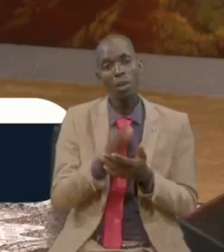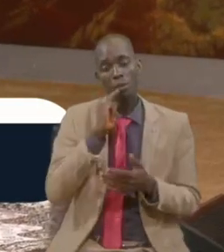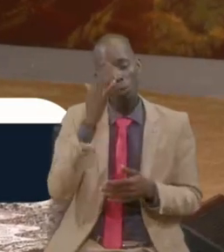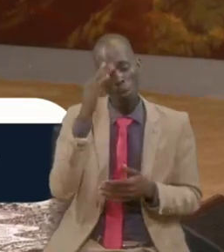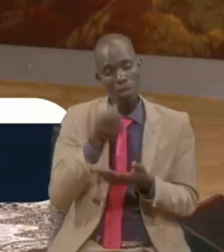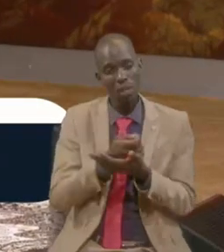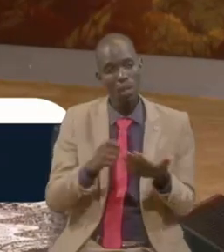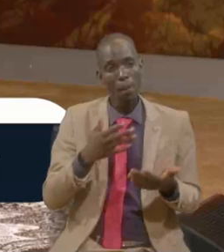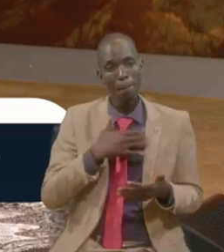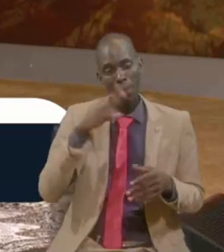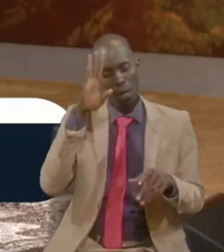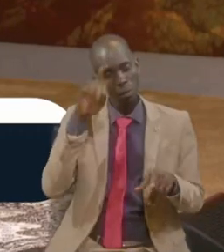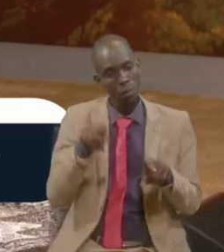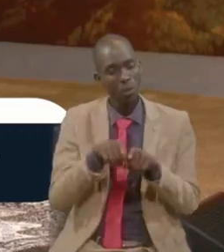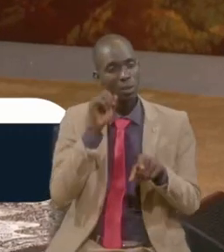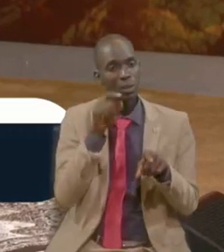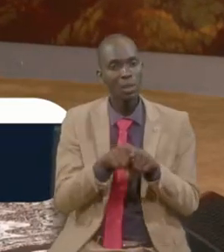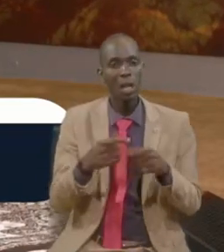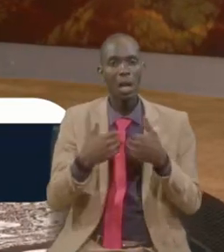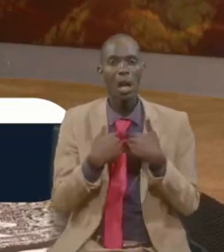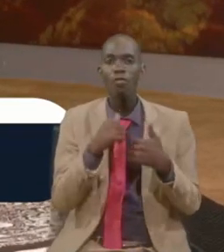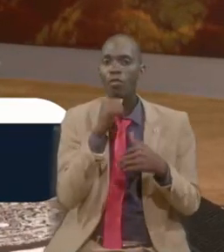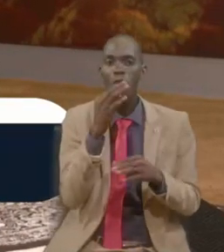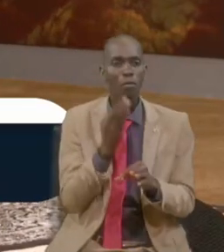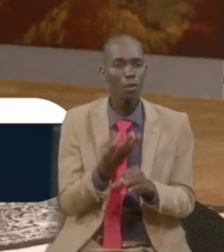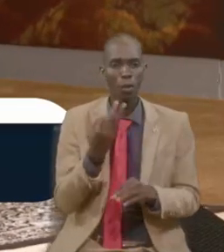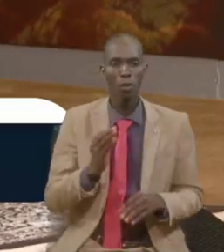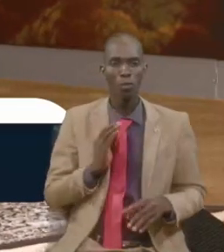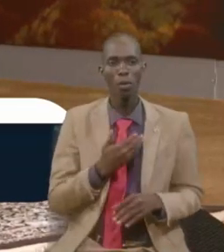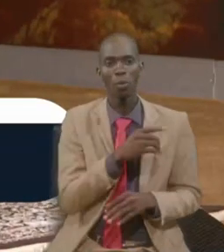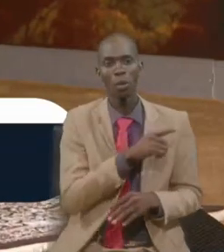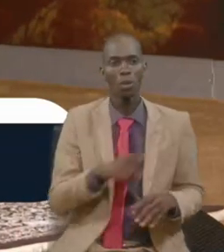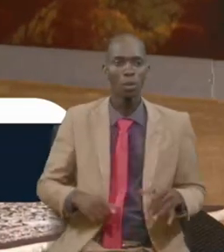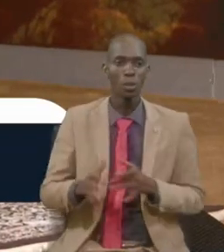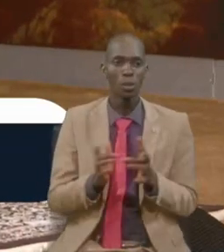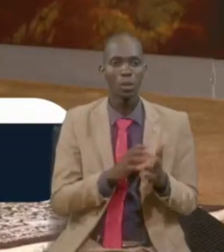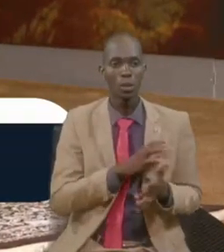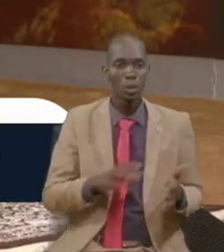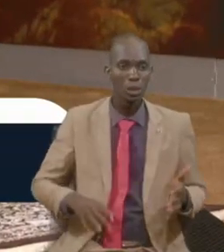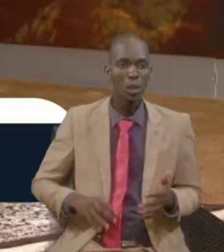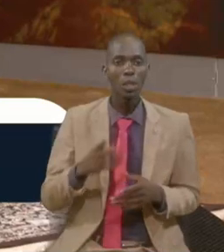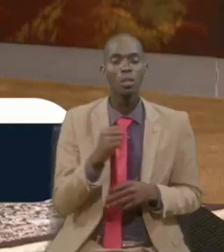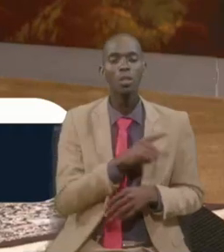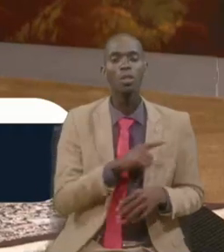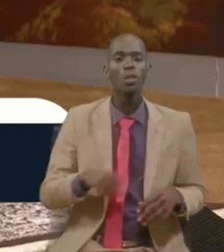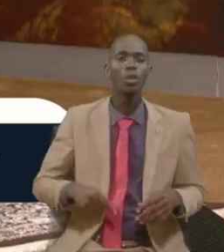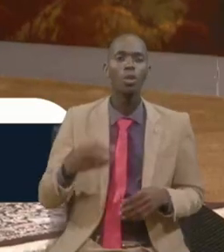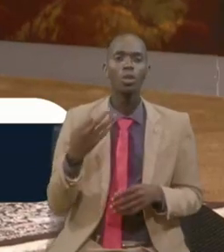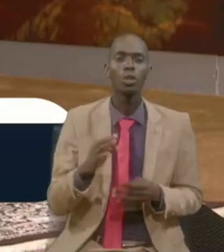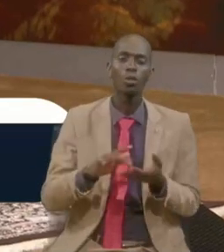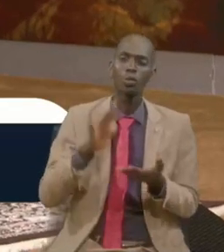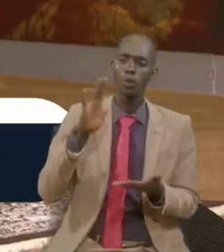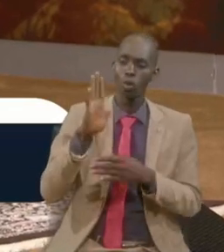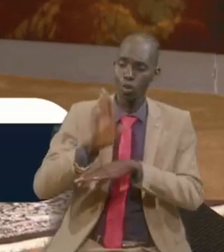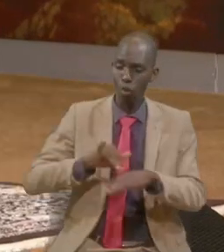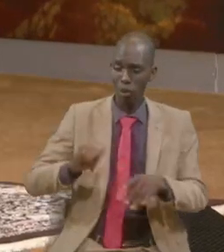frères, que votre foi en notre glorieux Seigneur Jésus-Christ, il a appelé Jésus-Christ